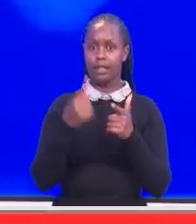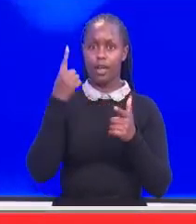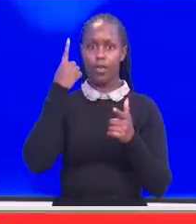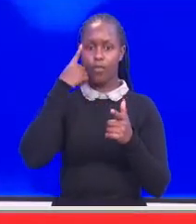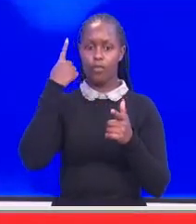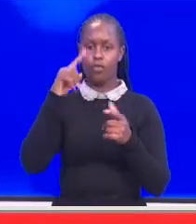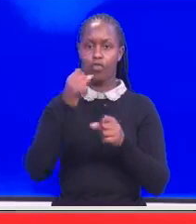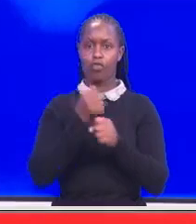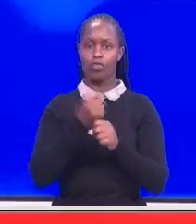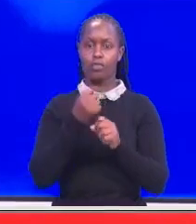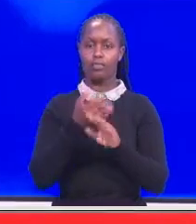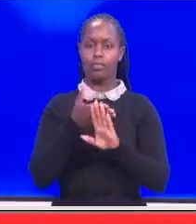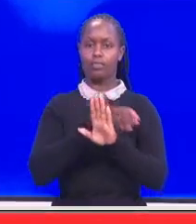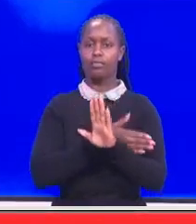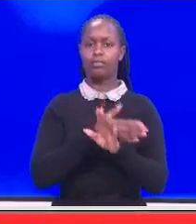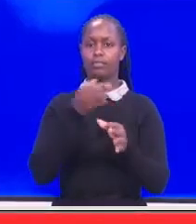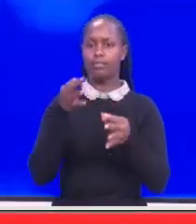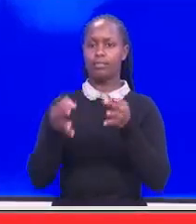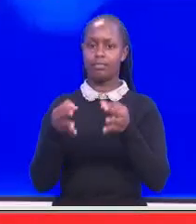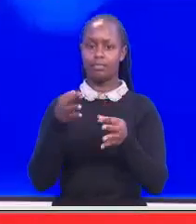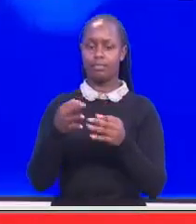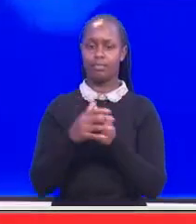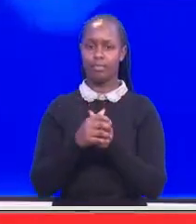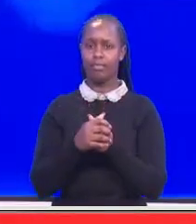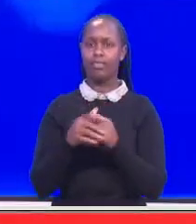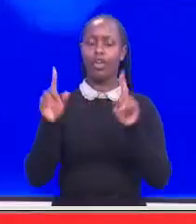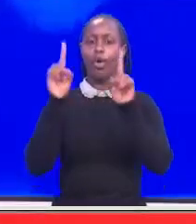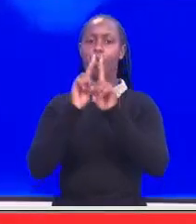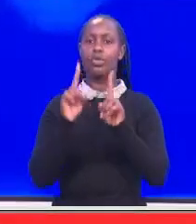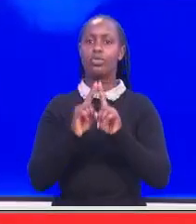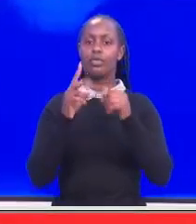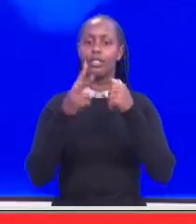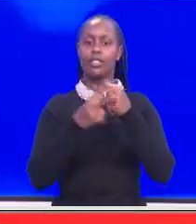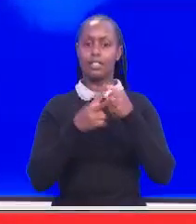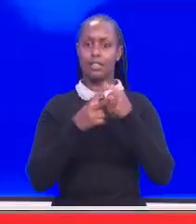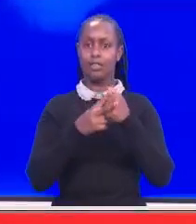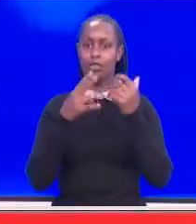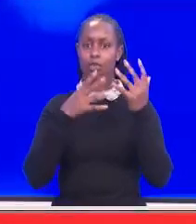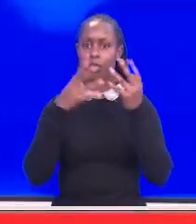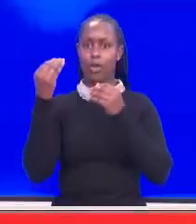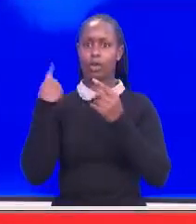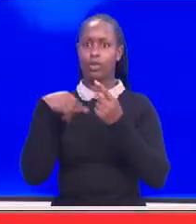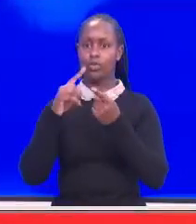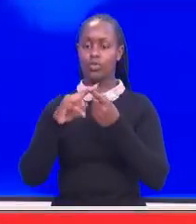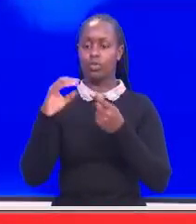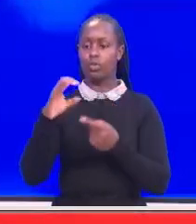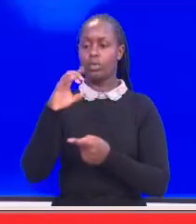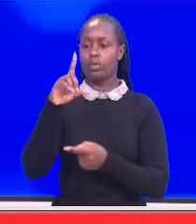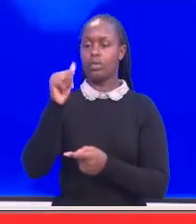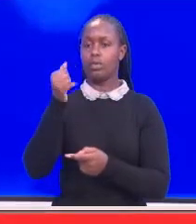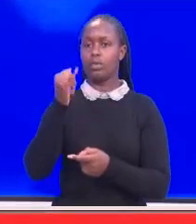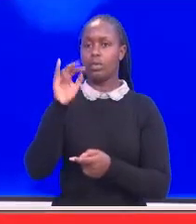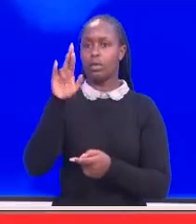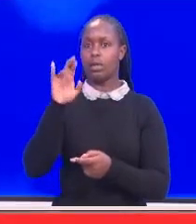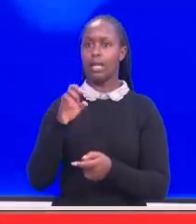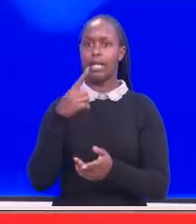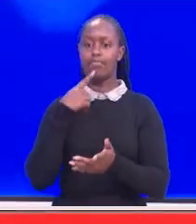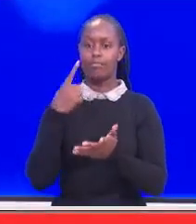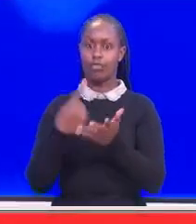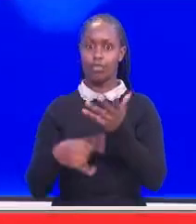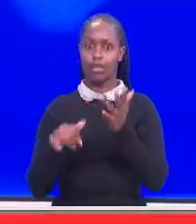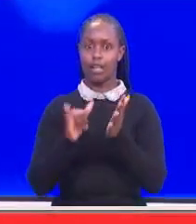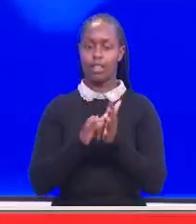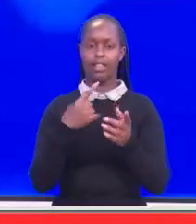before Justice Mwongo. Washukiwa hao saba pia walifikishwa mbele ya hakimu Claire Wanyama, aliyetoa amri ya mwendesha